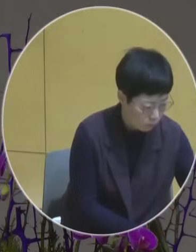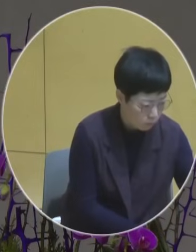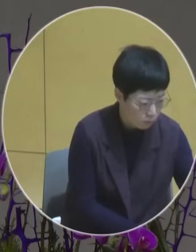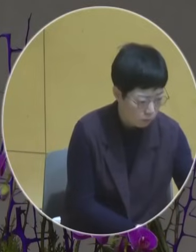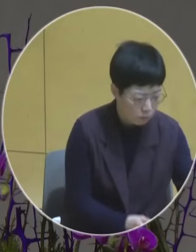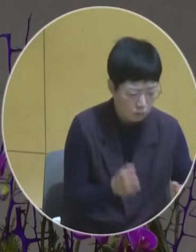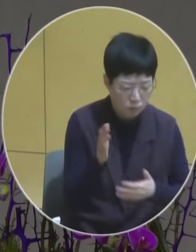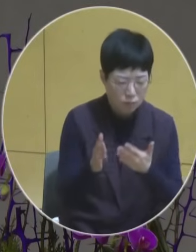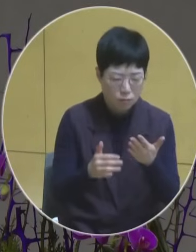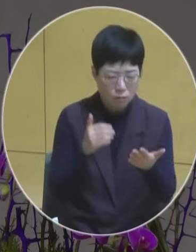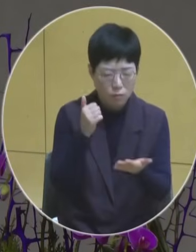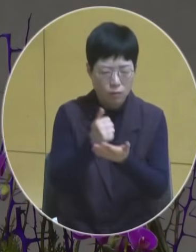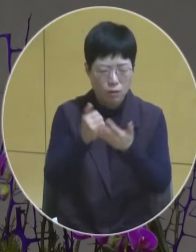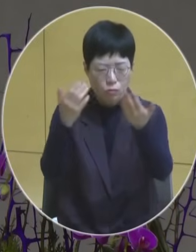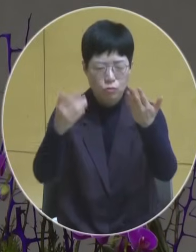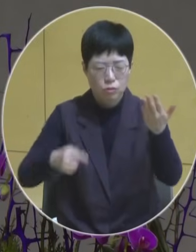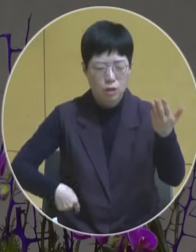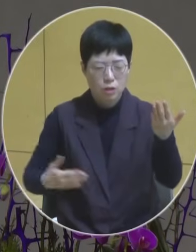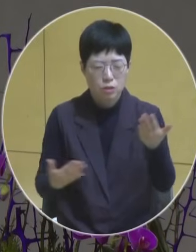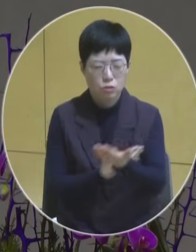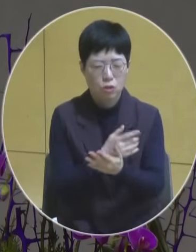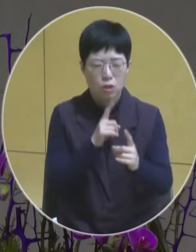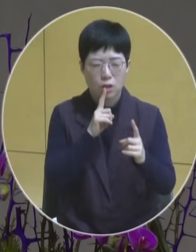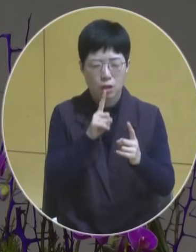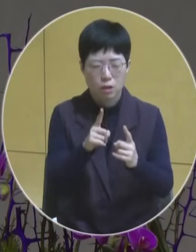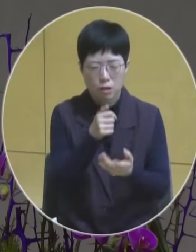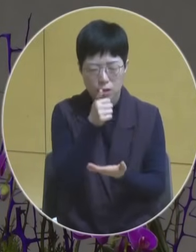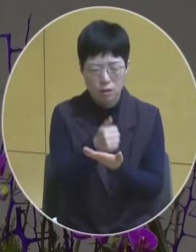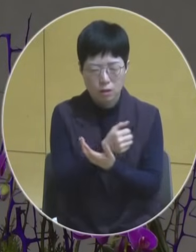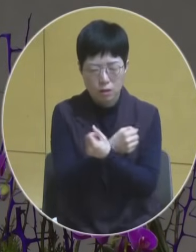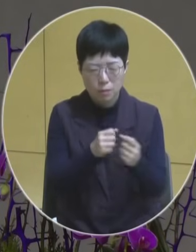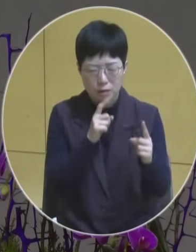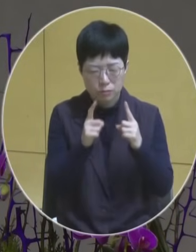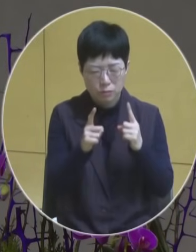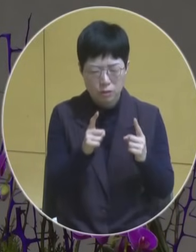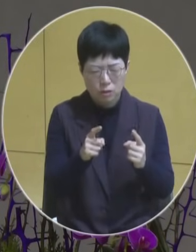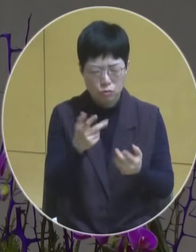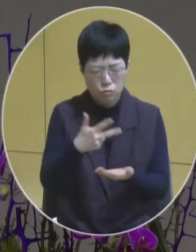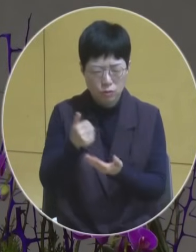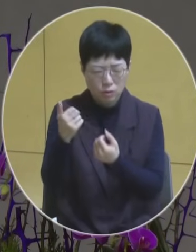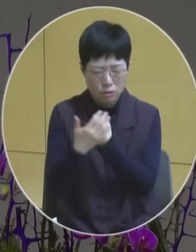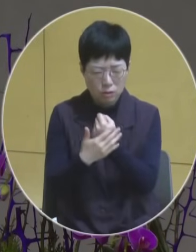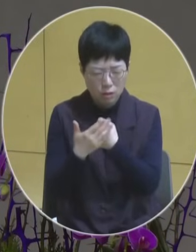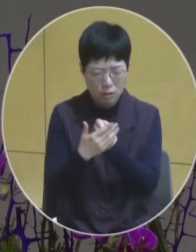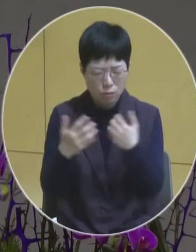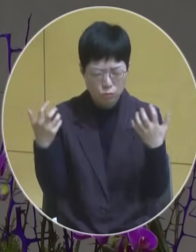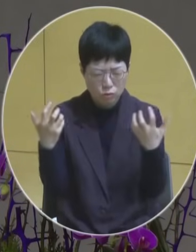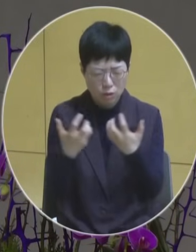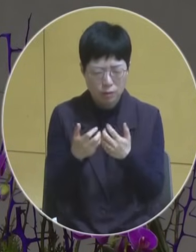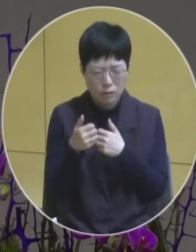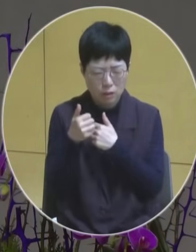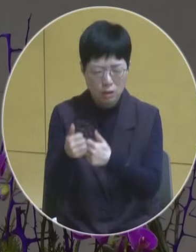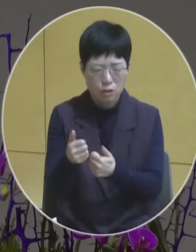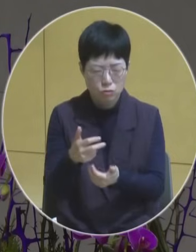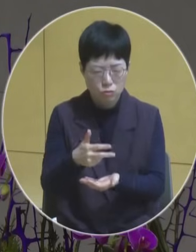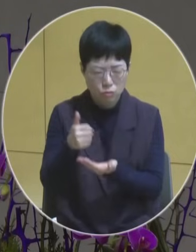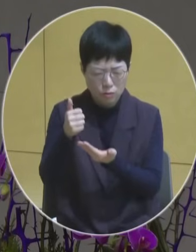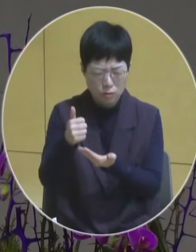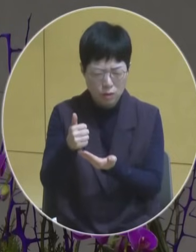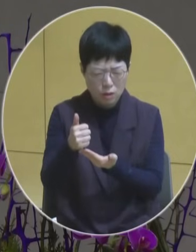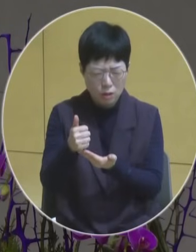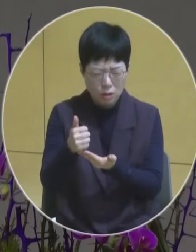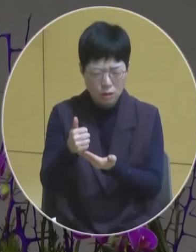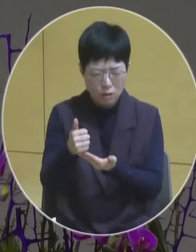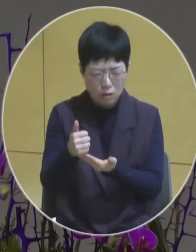하나님께서 주시는 사죄의 말씀입니다. 우리는 그리스도 안에서 그의 은혜의 풍성함을 따라 그의 피로